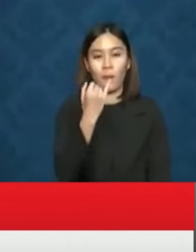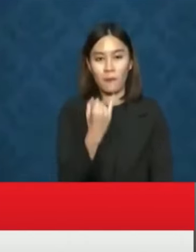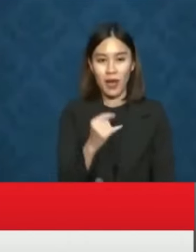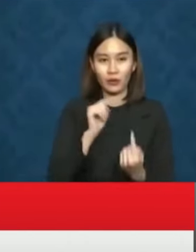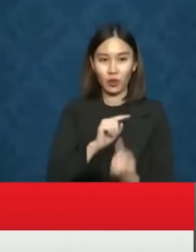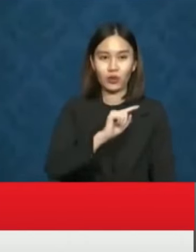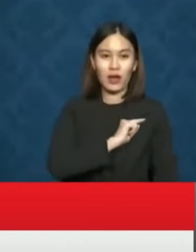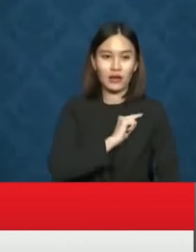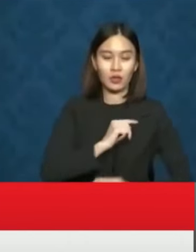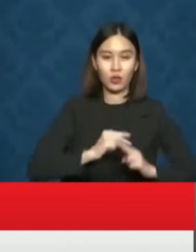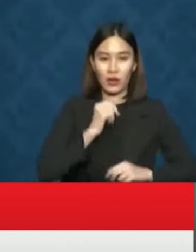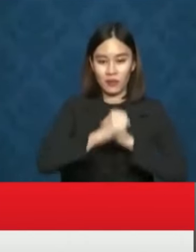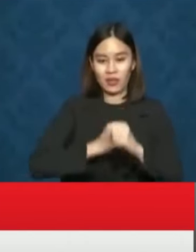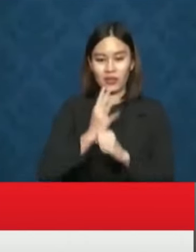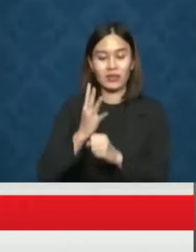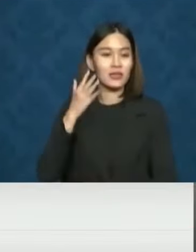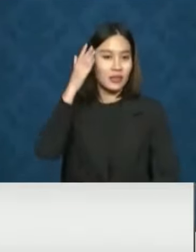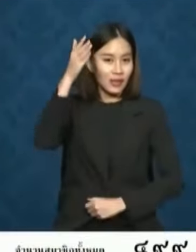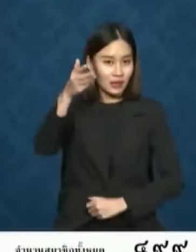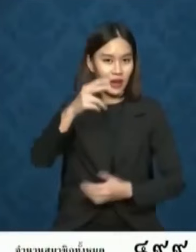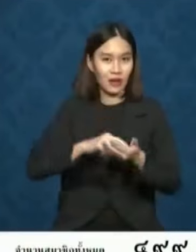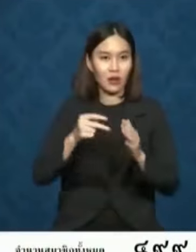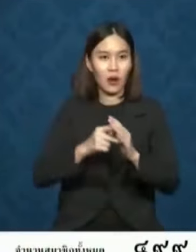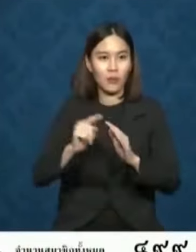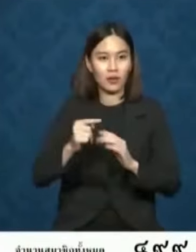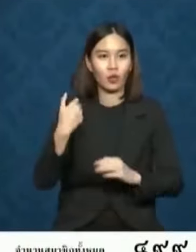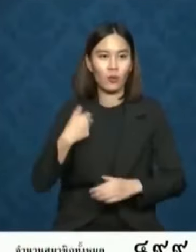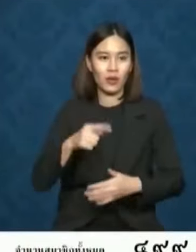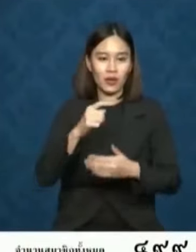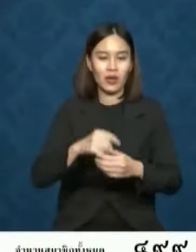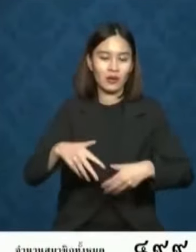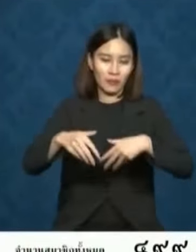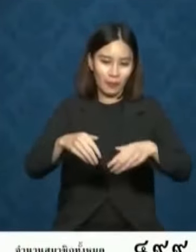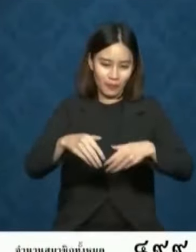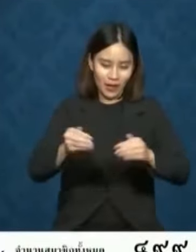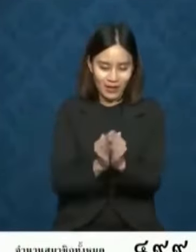การทำหน้าที่ของตัวเองใน4ปีข้างหน้านี้จะถูกบทขยี้ด้วยฉันทามติของประชาชนครับ